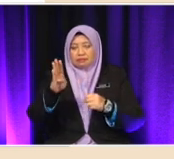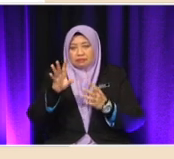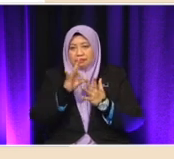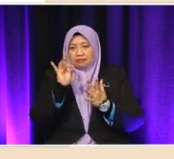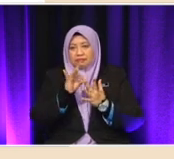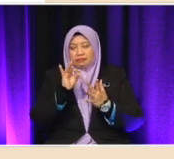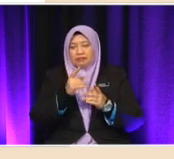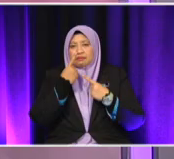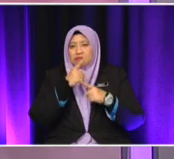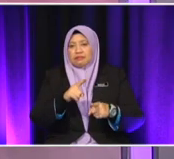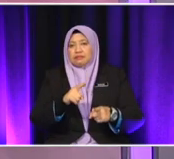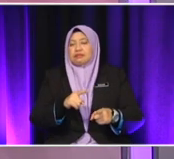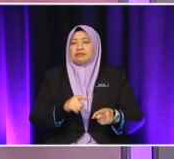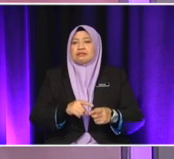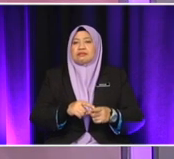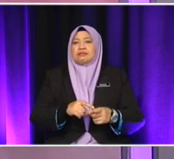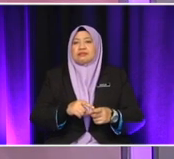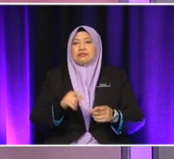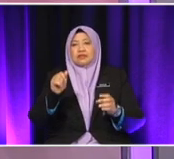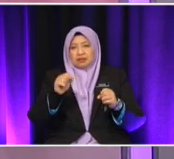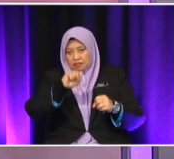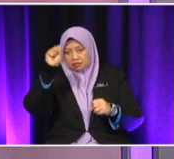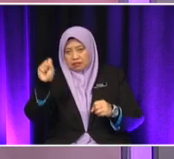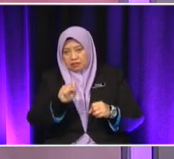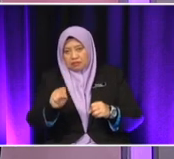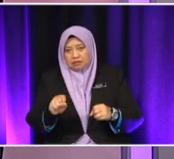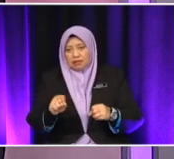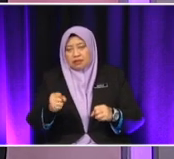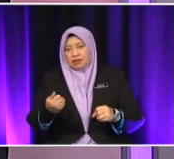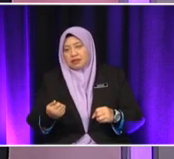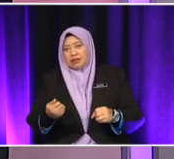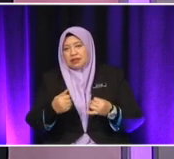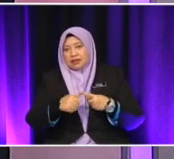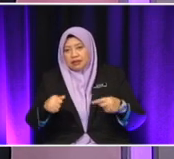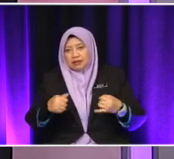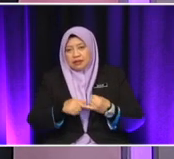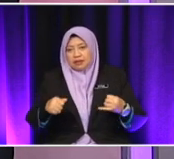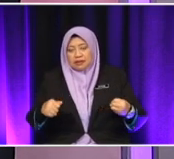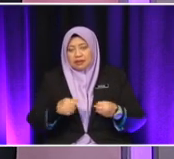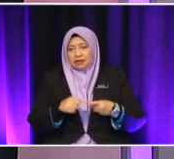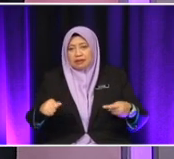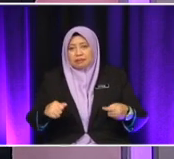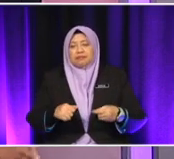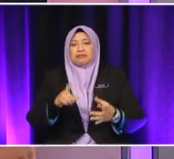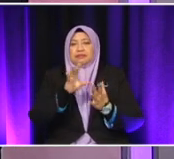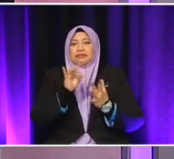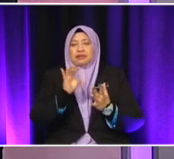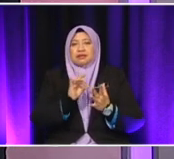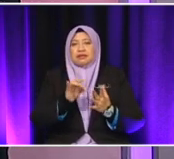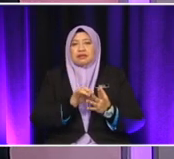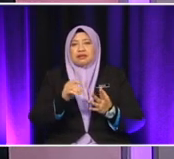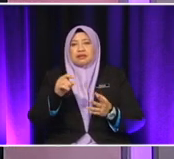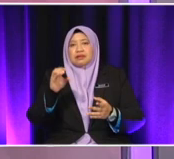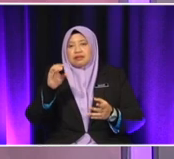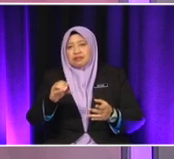Panggil sebagai aneka jawaban persoalan berbentuk aneka pilihan pelengkap Oke memerlukan selalu